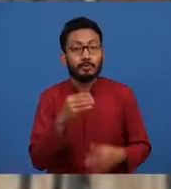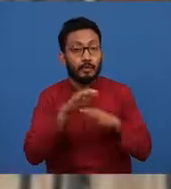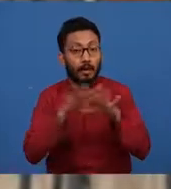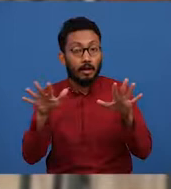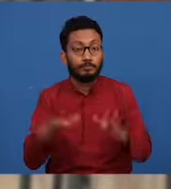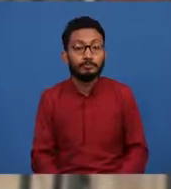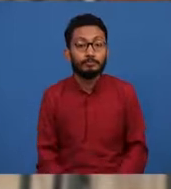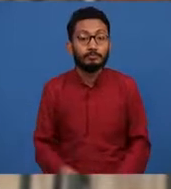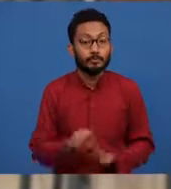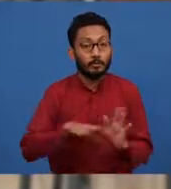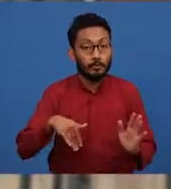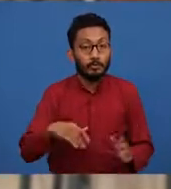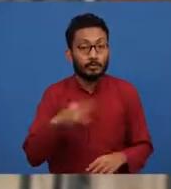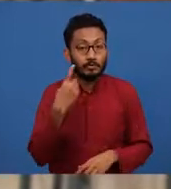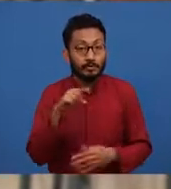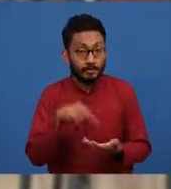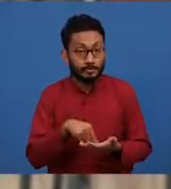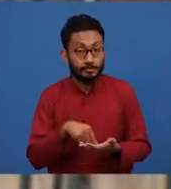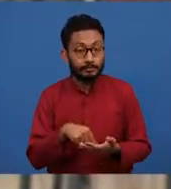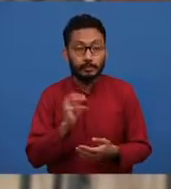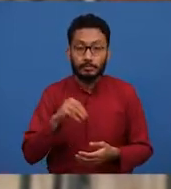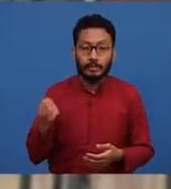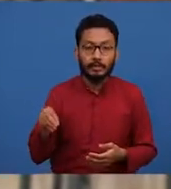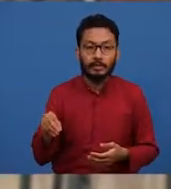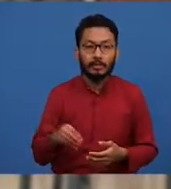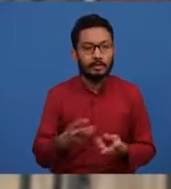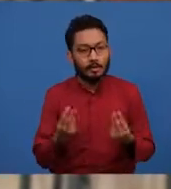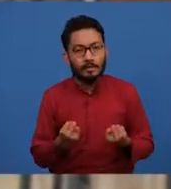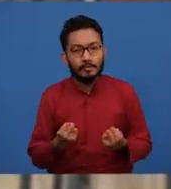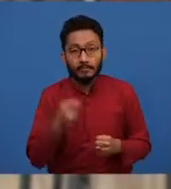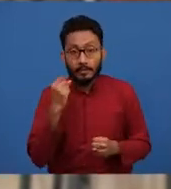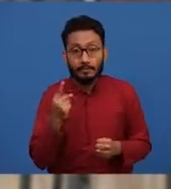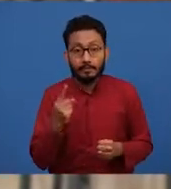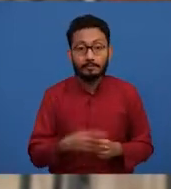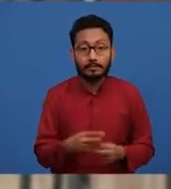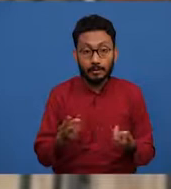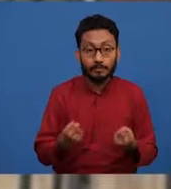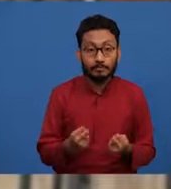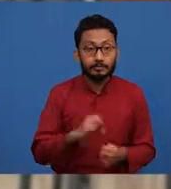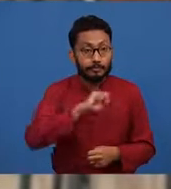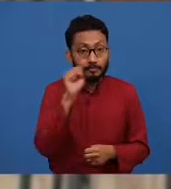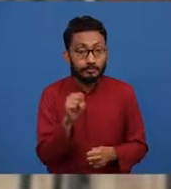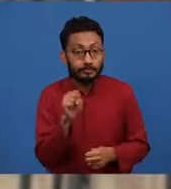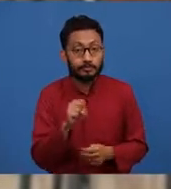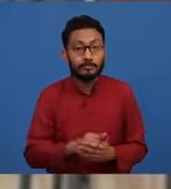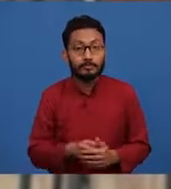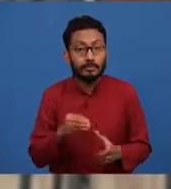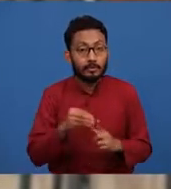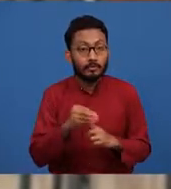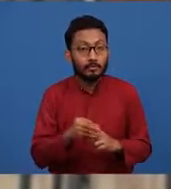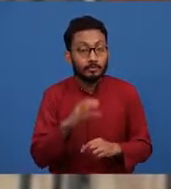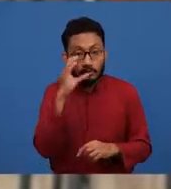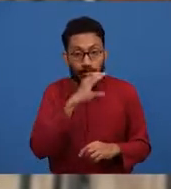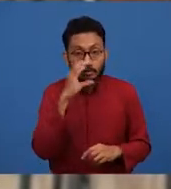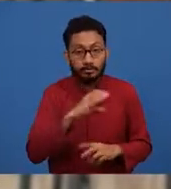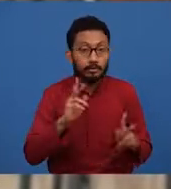Sebelum menjawab soalan, murid-murid hendaklah memahami kehendak soalan atau mencari